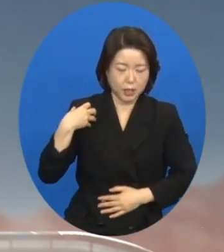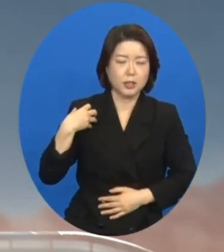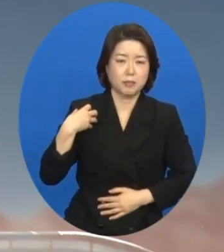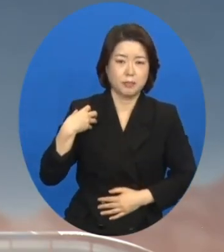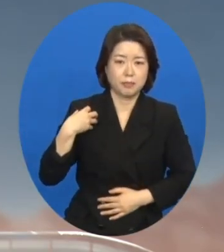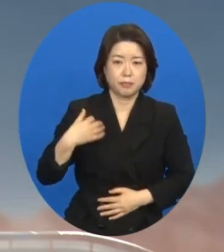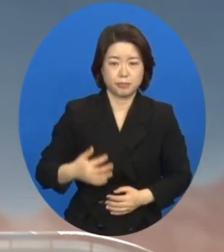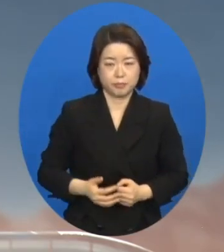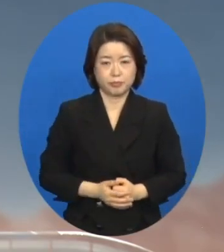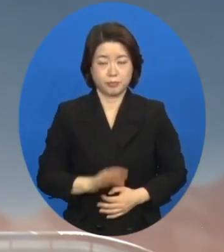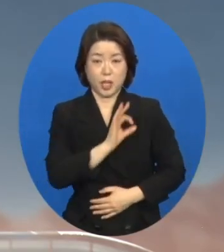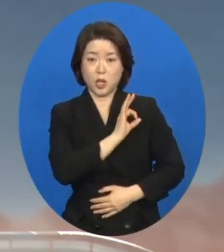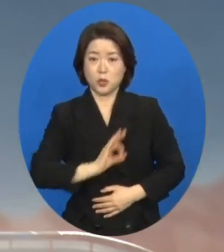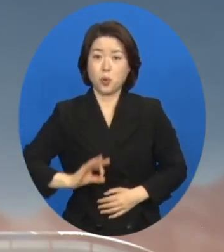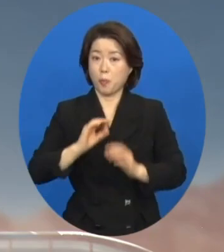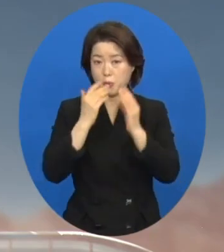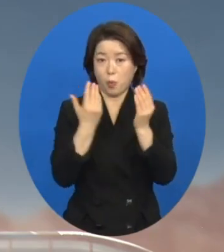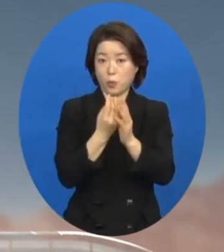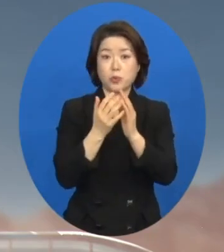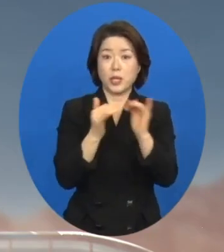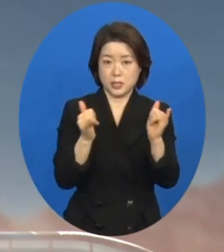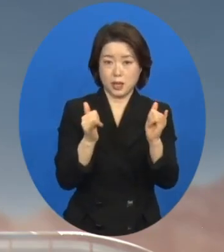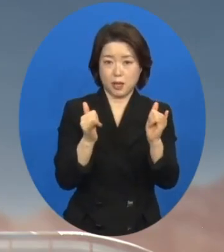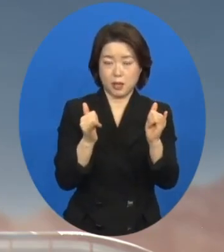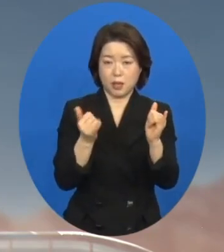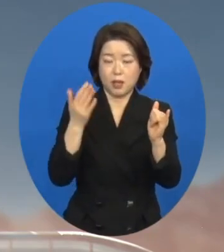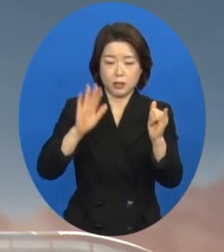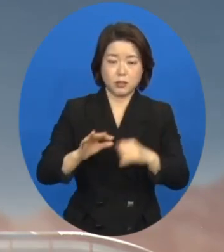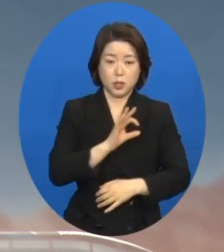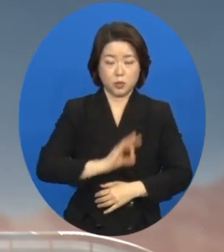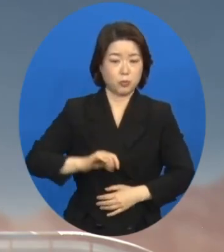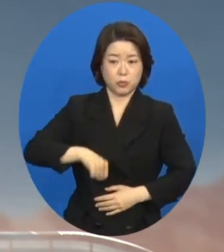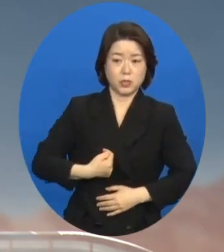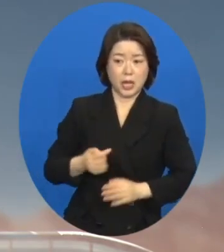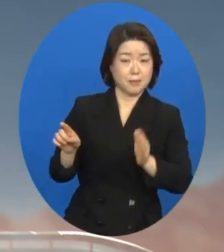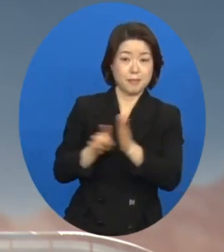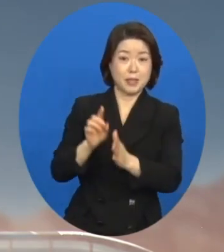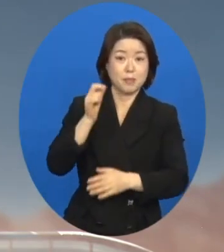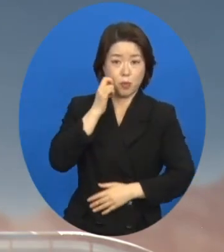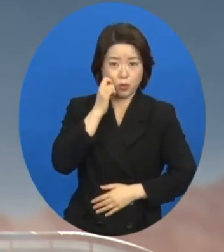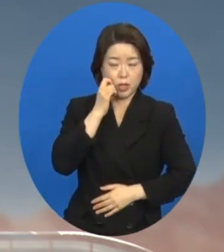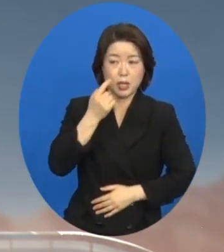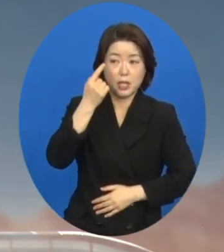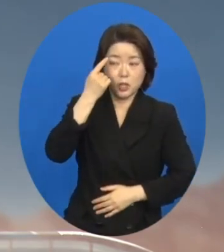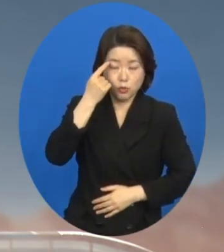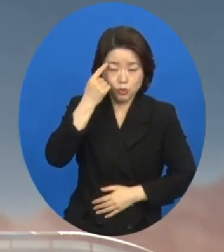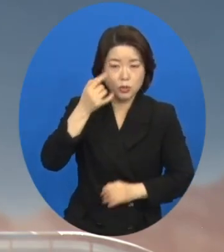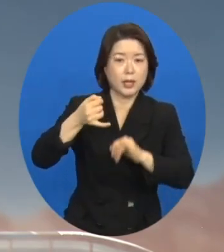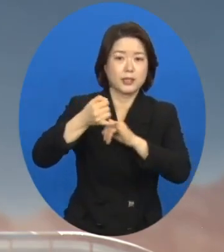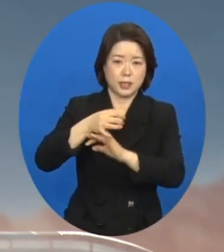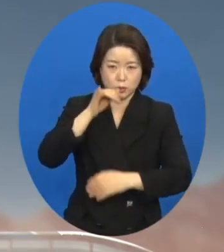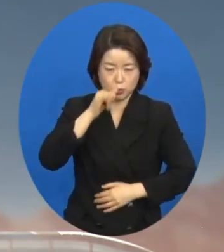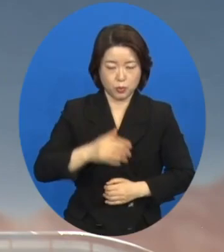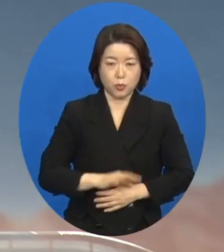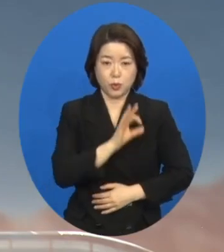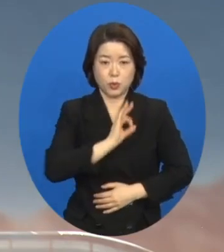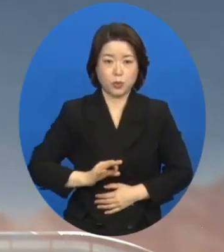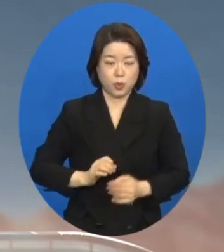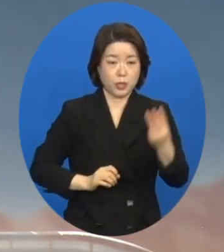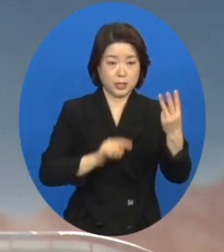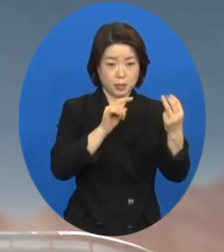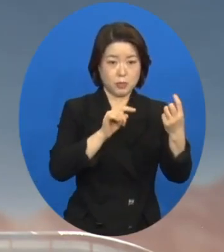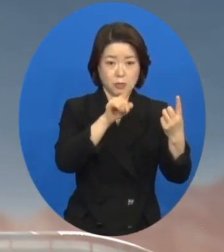욥이요, 온전한 자라고 했습니다. 근데 욥도 자신을 믿을 수가 없었어요. 그래서 자신의 눈과 약속을 합니다. 욥기 31장 1절에 내가